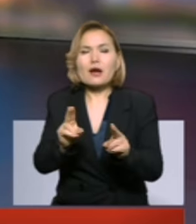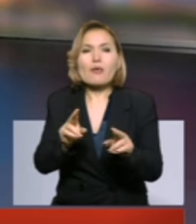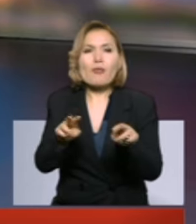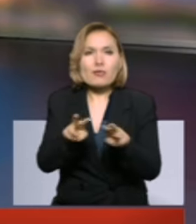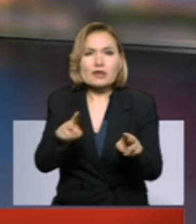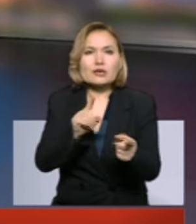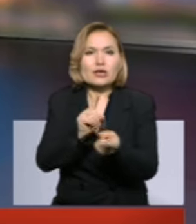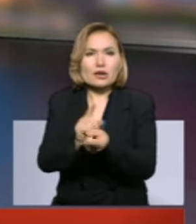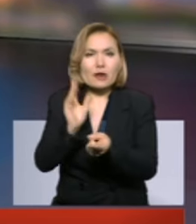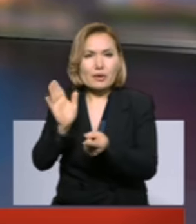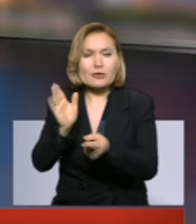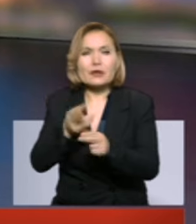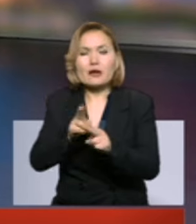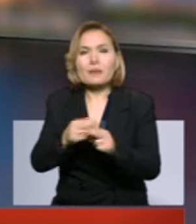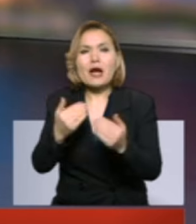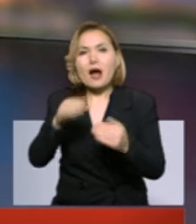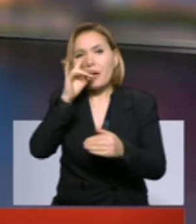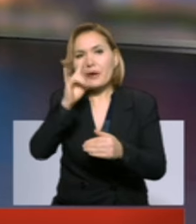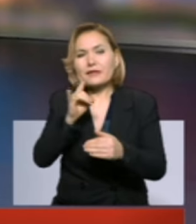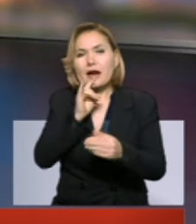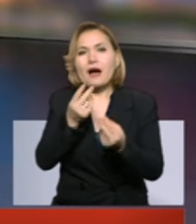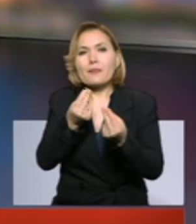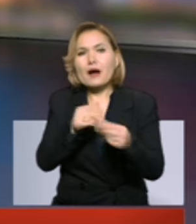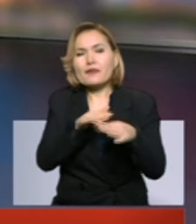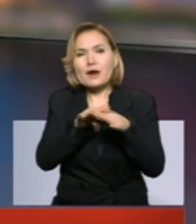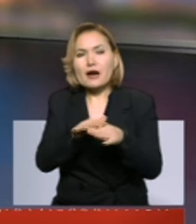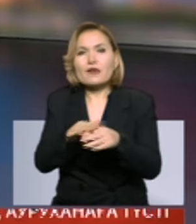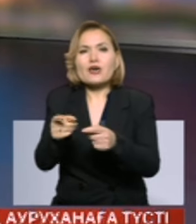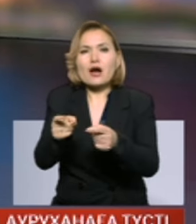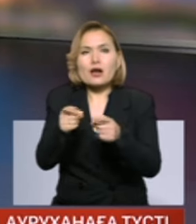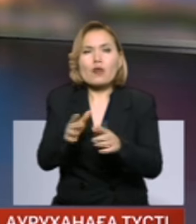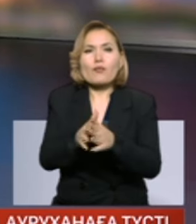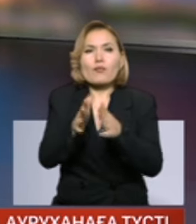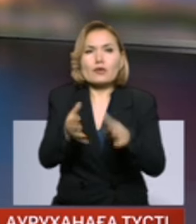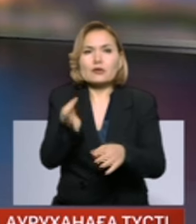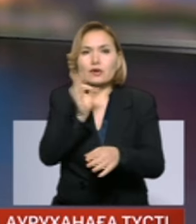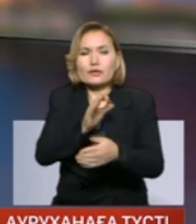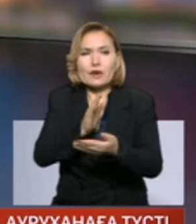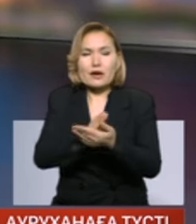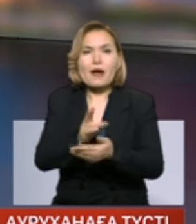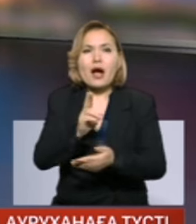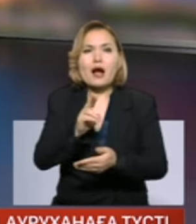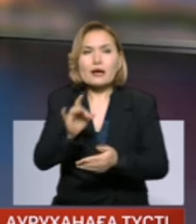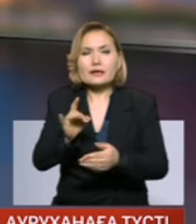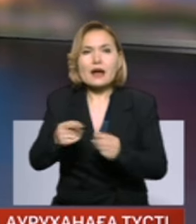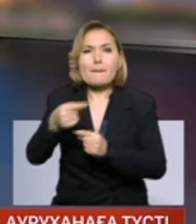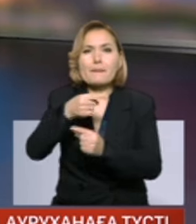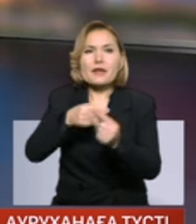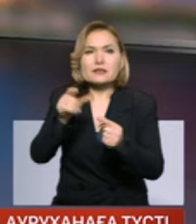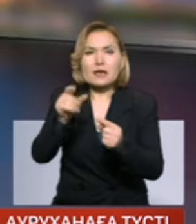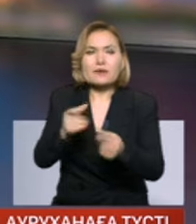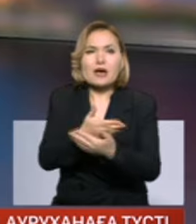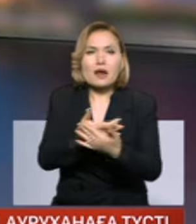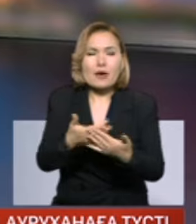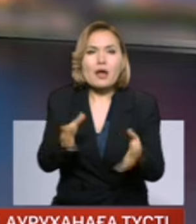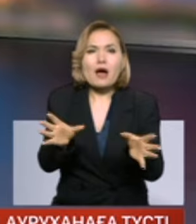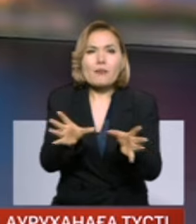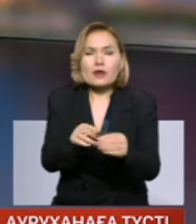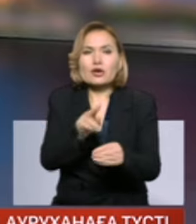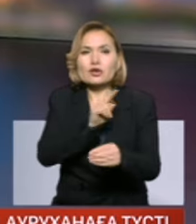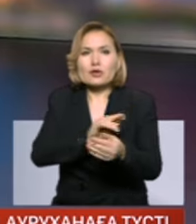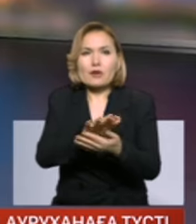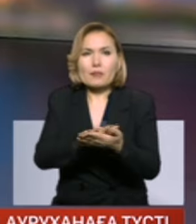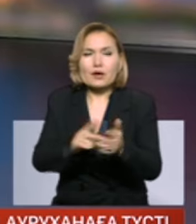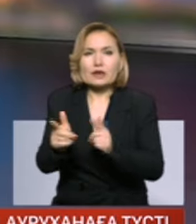ойы осындай. Айтуларынша, қазір Қазақстанның инвестициялық тартымдылығы жоғары. Қатарлық бизнесмендер түрлі салада бірлесе жұмыс